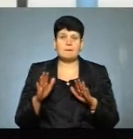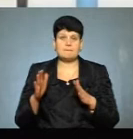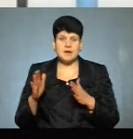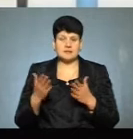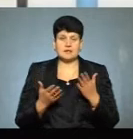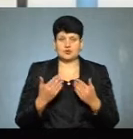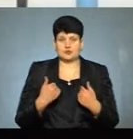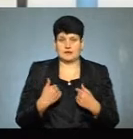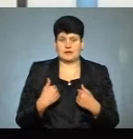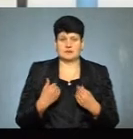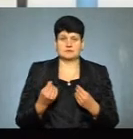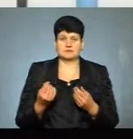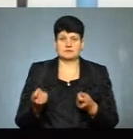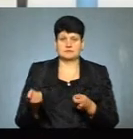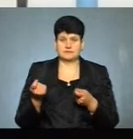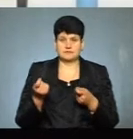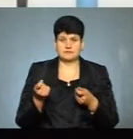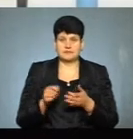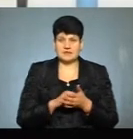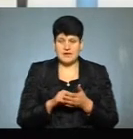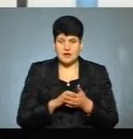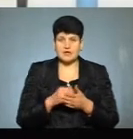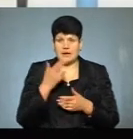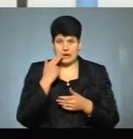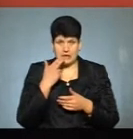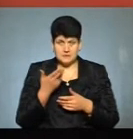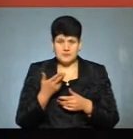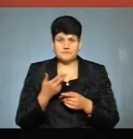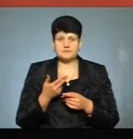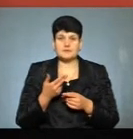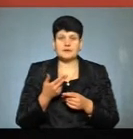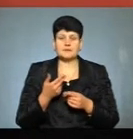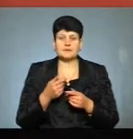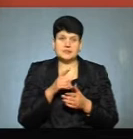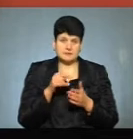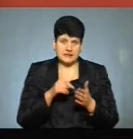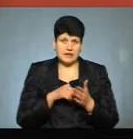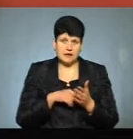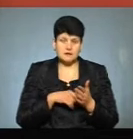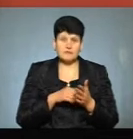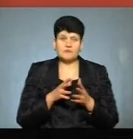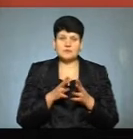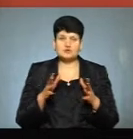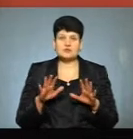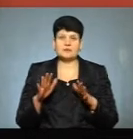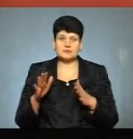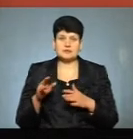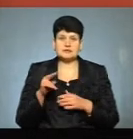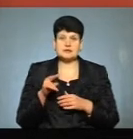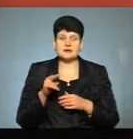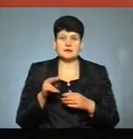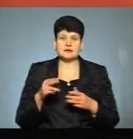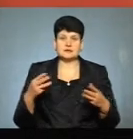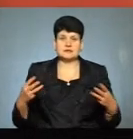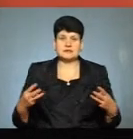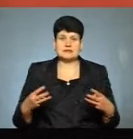якщо до нас поступає матеріал, є, звичайно, грип, первинний діагноз під знаком питання, але в більшості випадків це пневмонія.